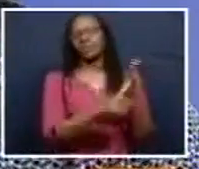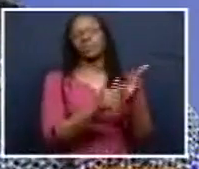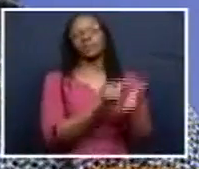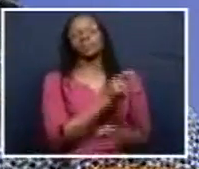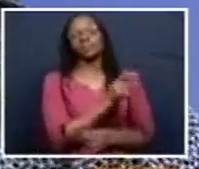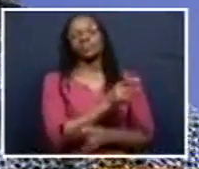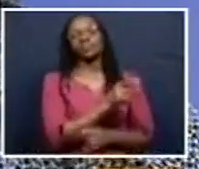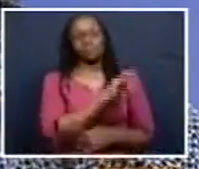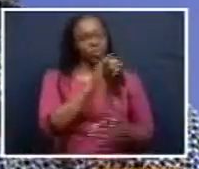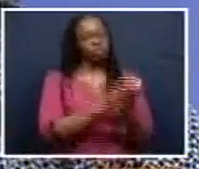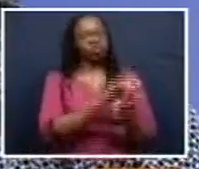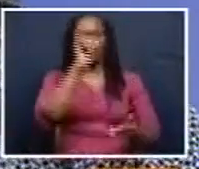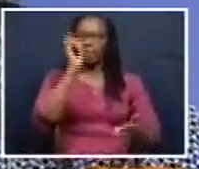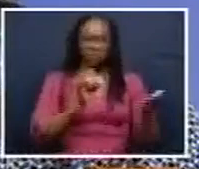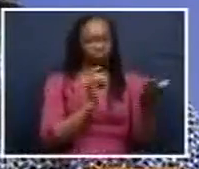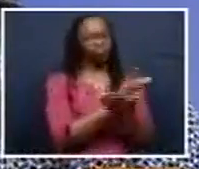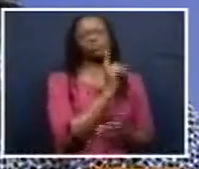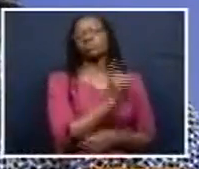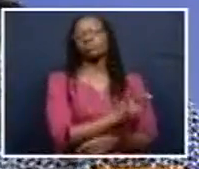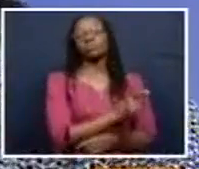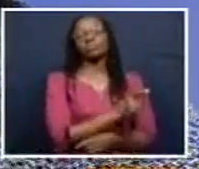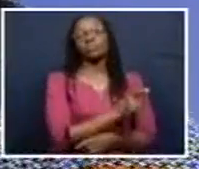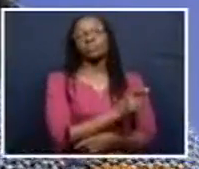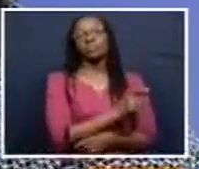Jubilee lazima waondolewe. So